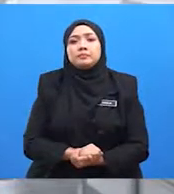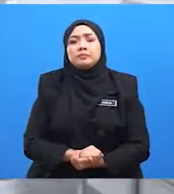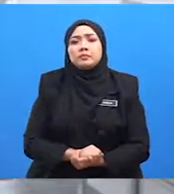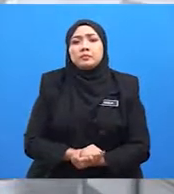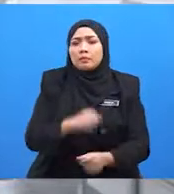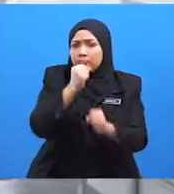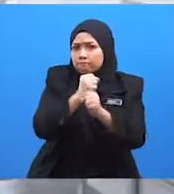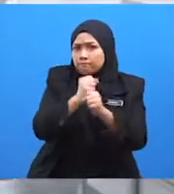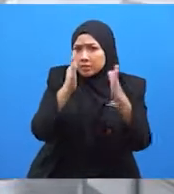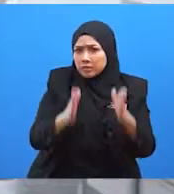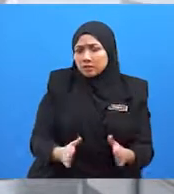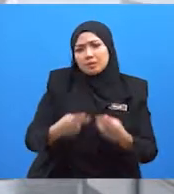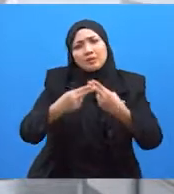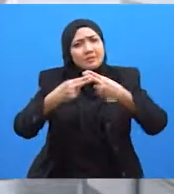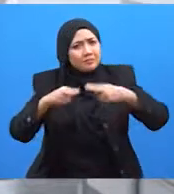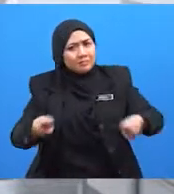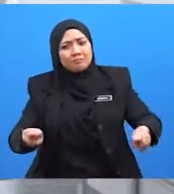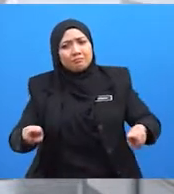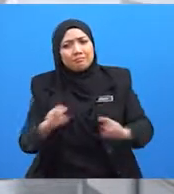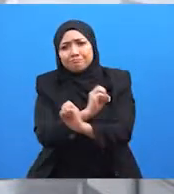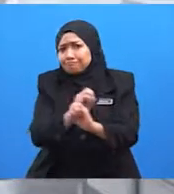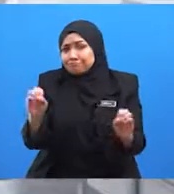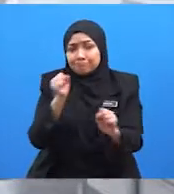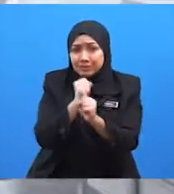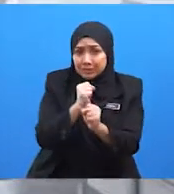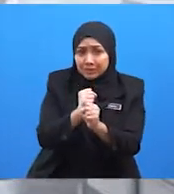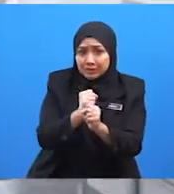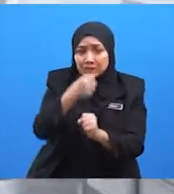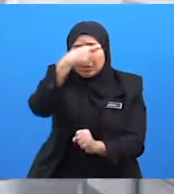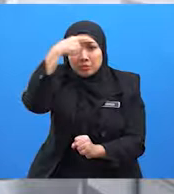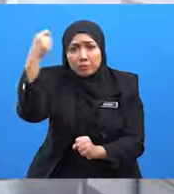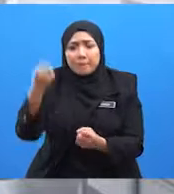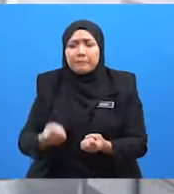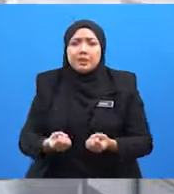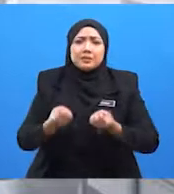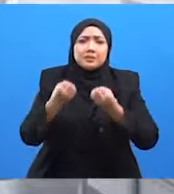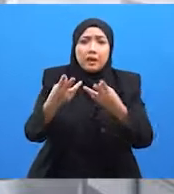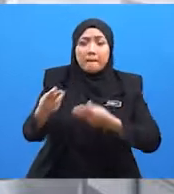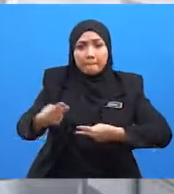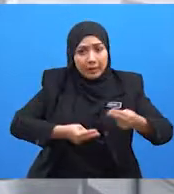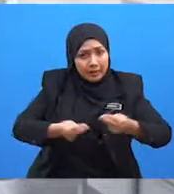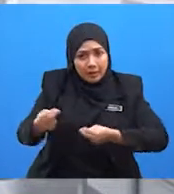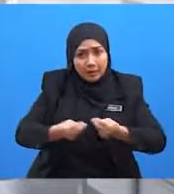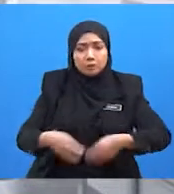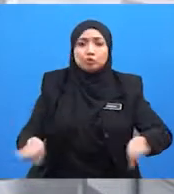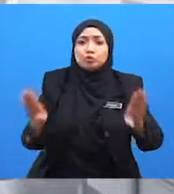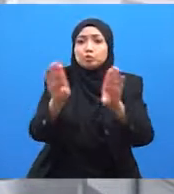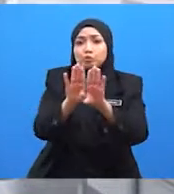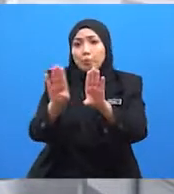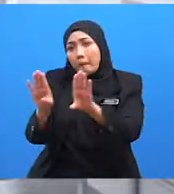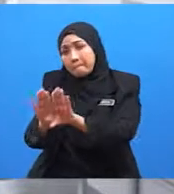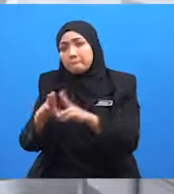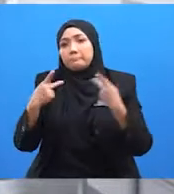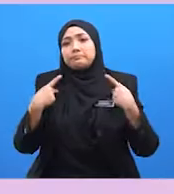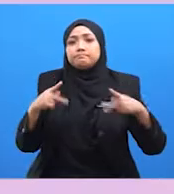pekerja kehilangan pekerjaan disebabkan oleh banyak perniagaan menutup operasi